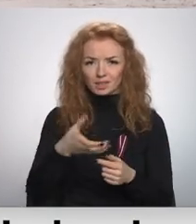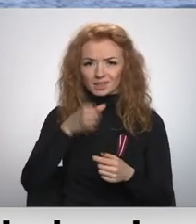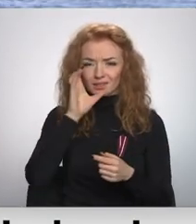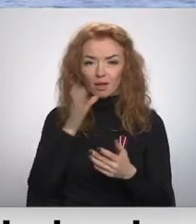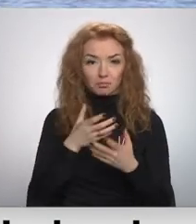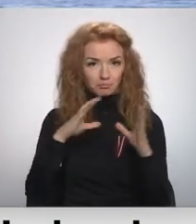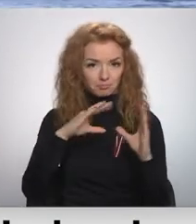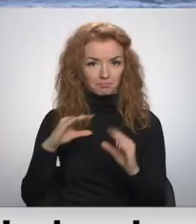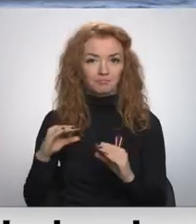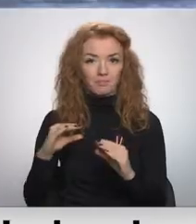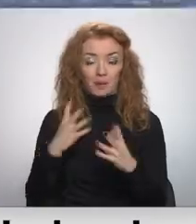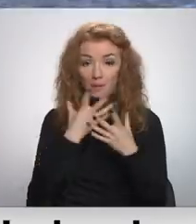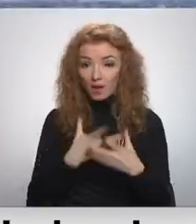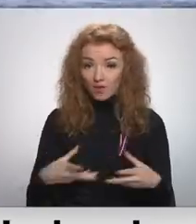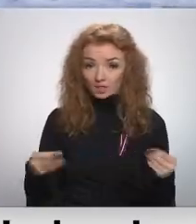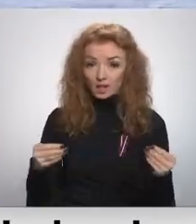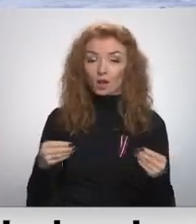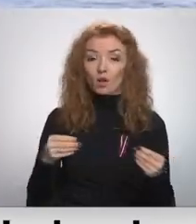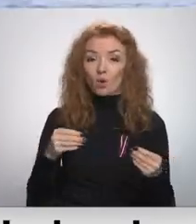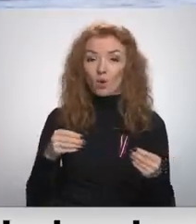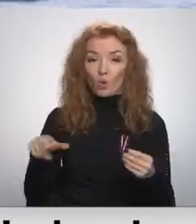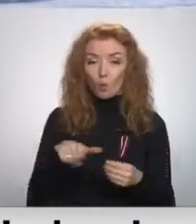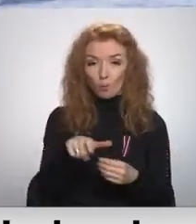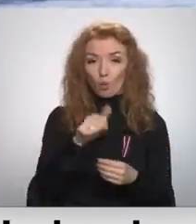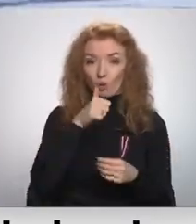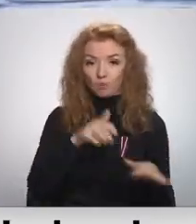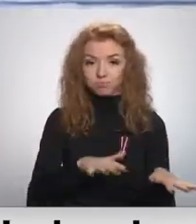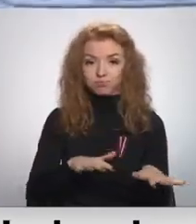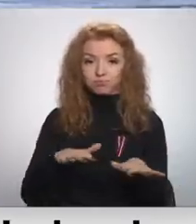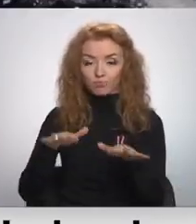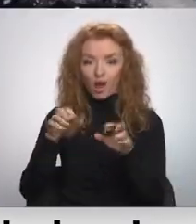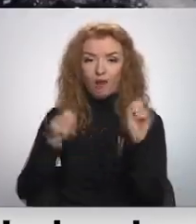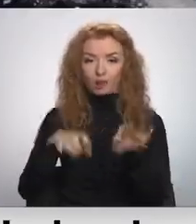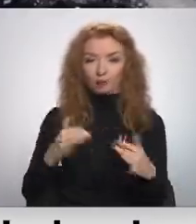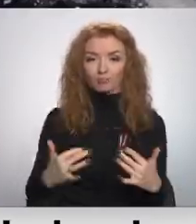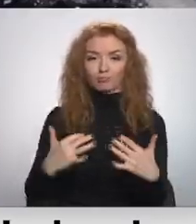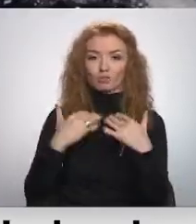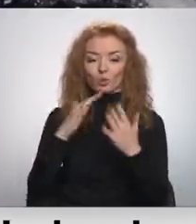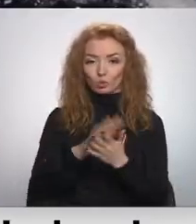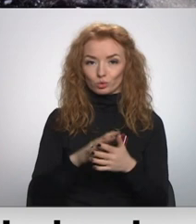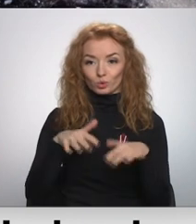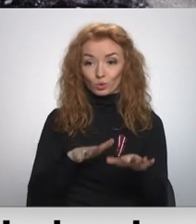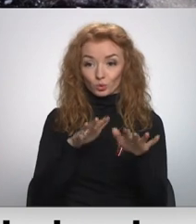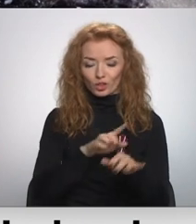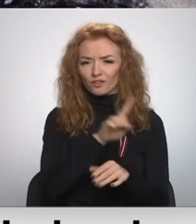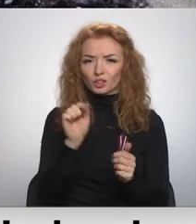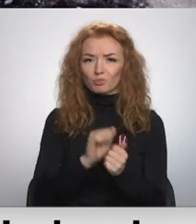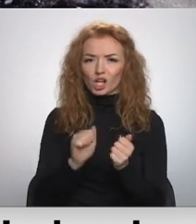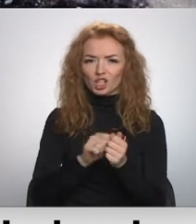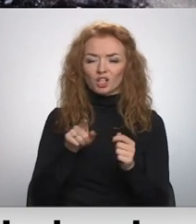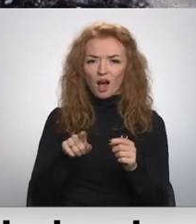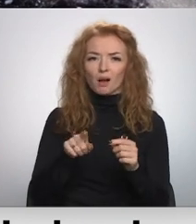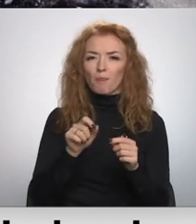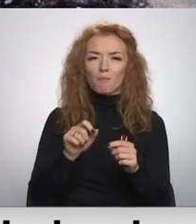dzērieni. Pavasarī, līdz ar upju ūdens līmeņa celšanos, atkritumi plūst uz jūru. Zvejnieki novērojuši, ka visbiežāk tie ir